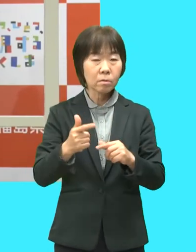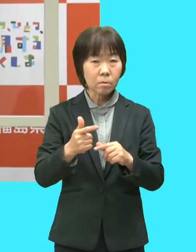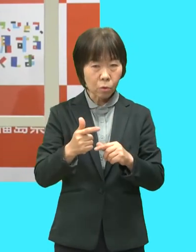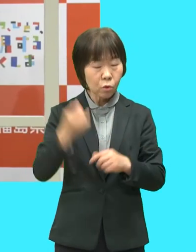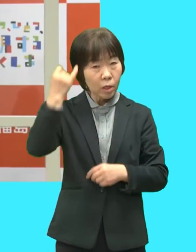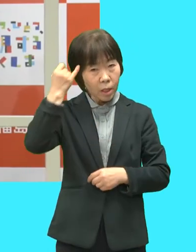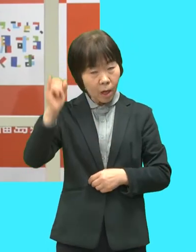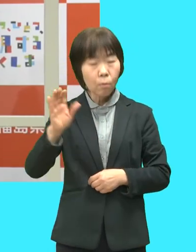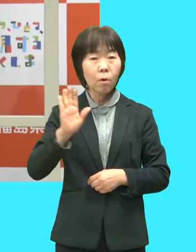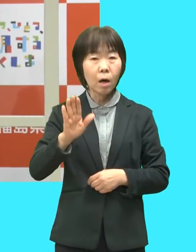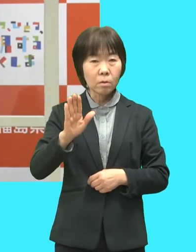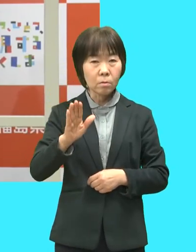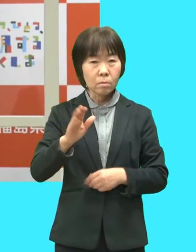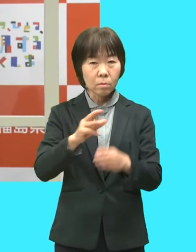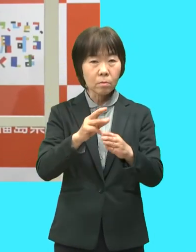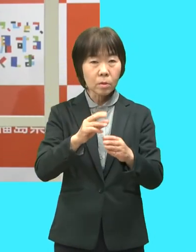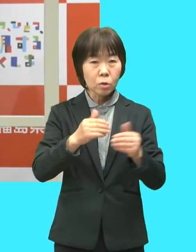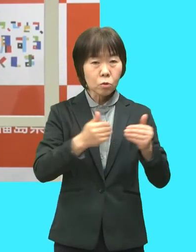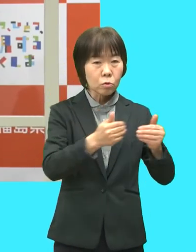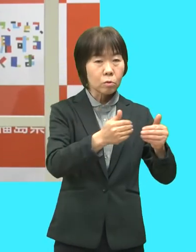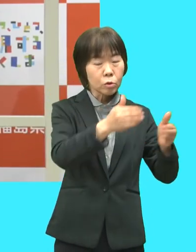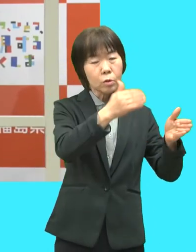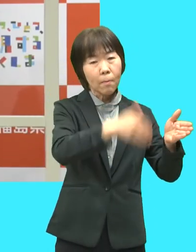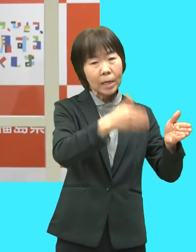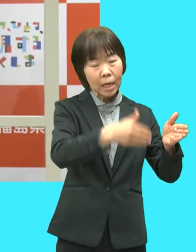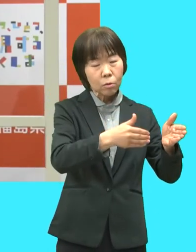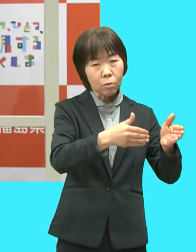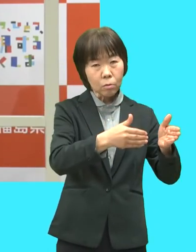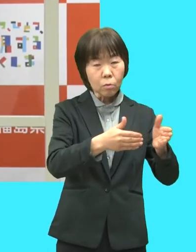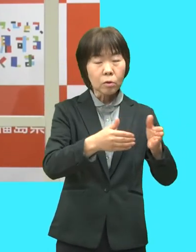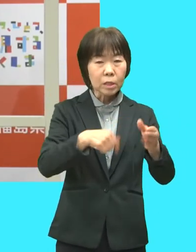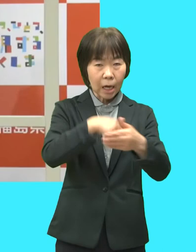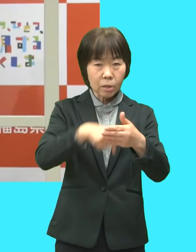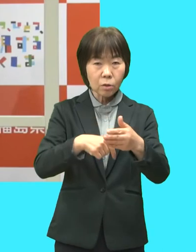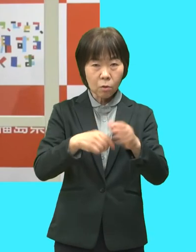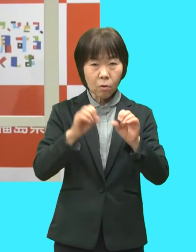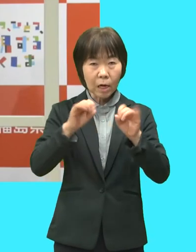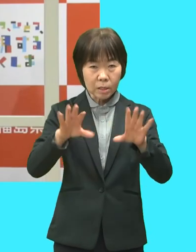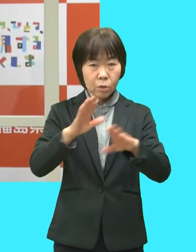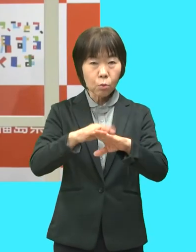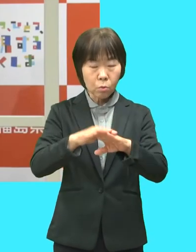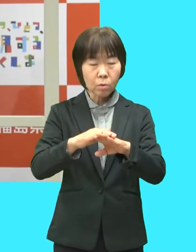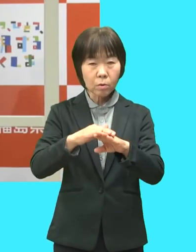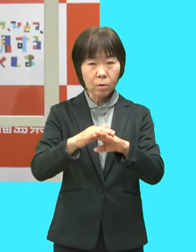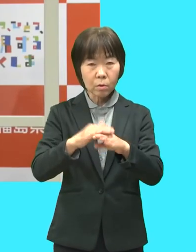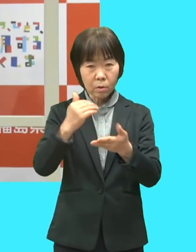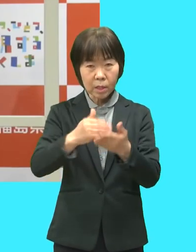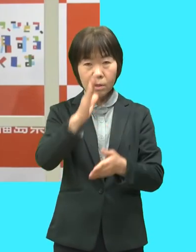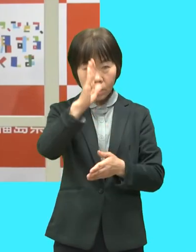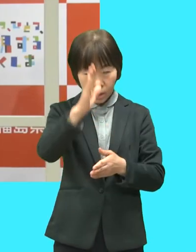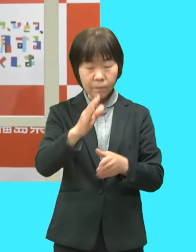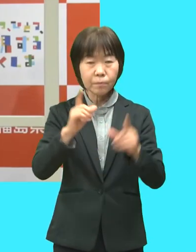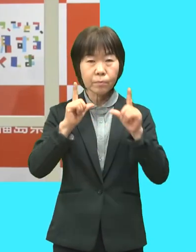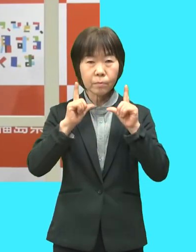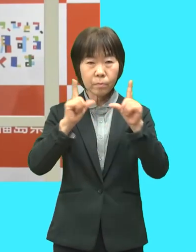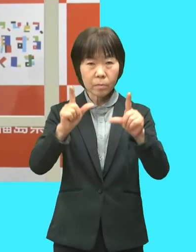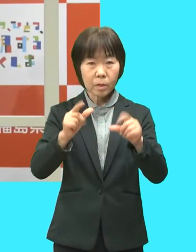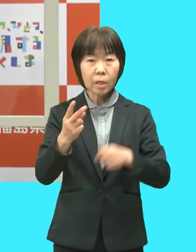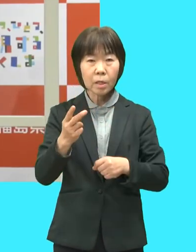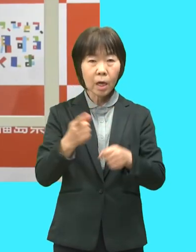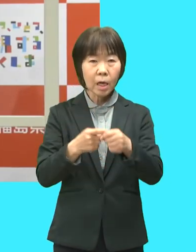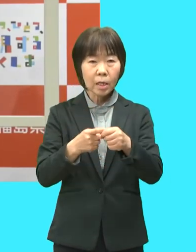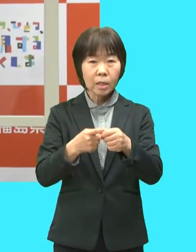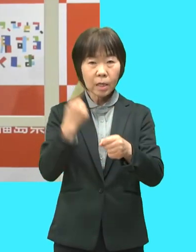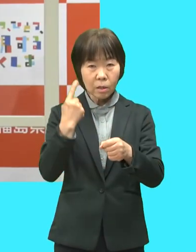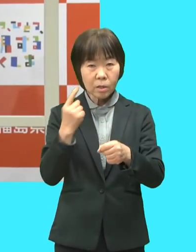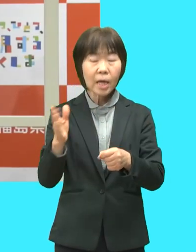あります。影の部分について知事としてどのように発信していきたいのかお聞かせください。 昨年からですね、この聖火リレ